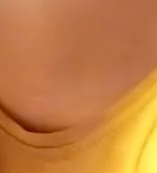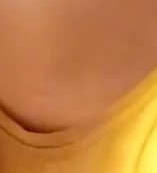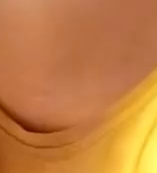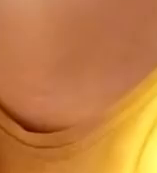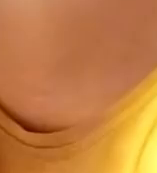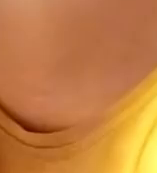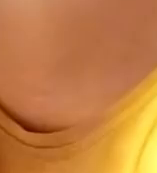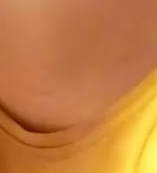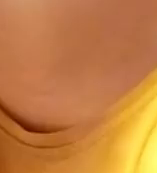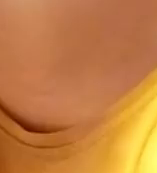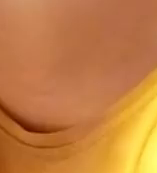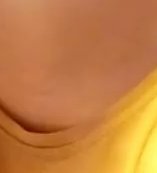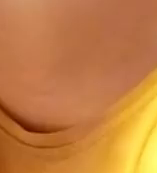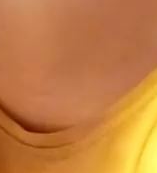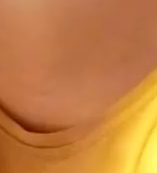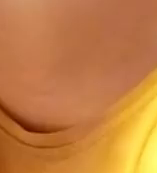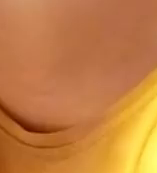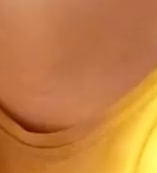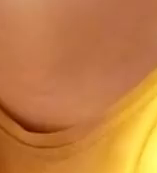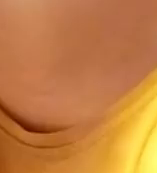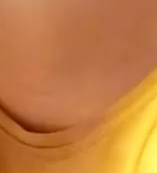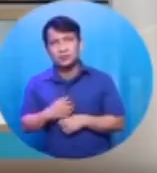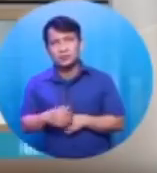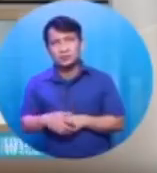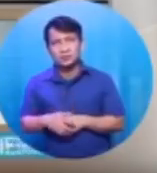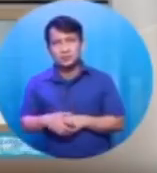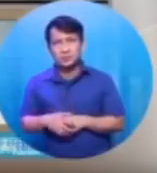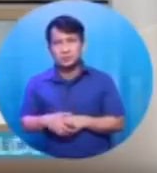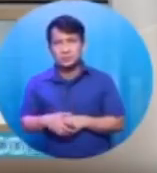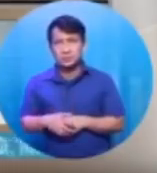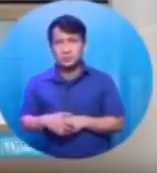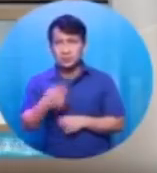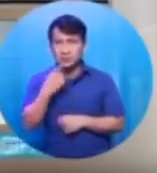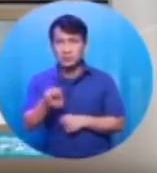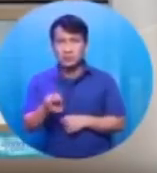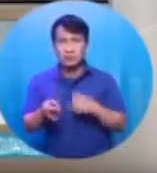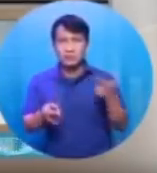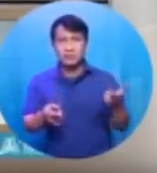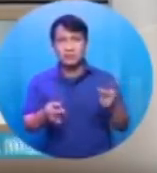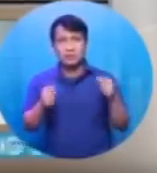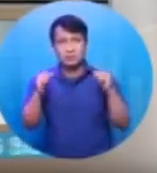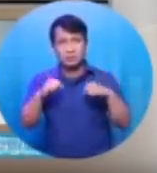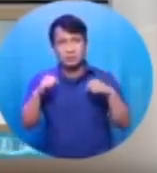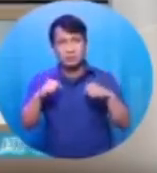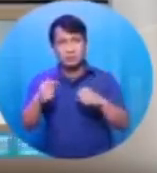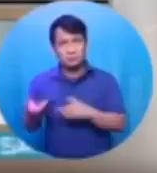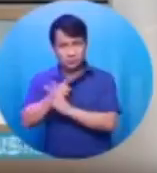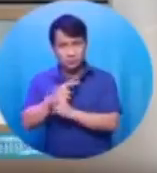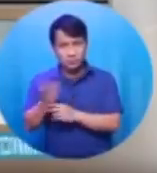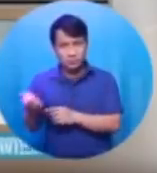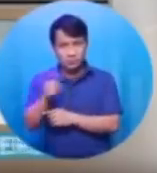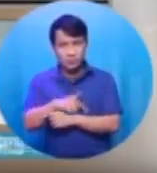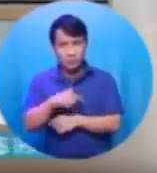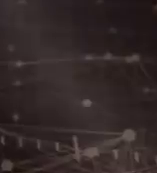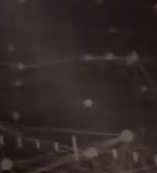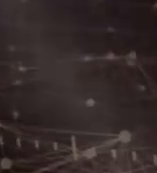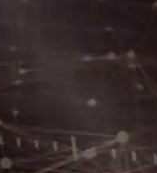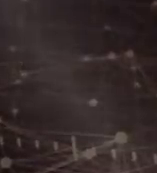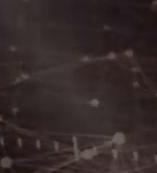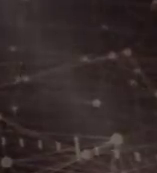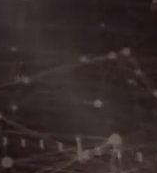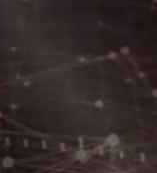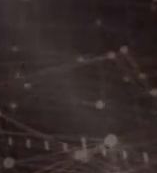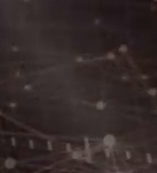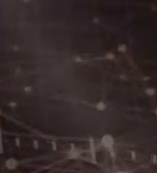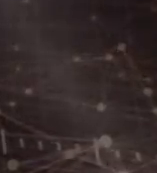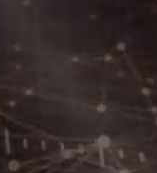na namin yung kaso niyo noon? Oo, yung baby. Oh, nagkaayos na kayo noon, sir, di ba? Ngayon ang gusto mo makuha na yung iyong anak. Nasaan po